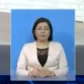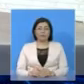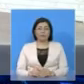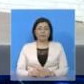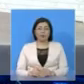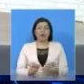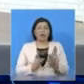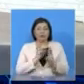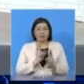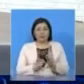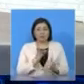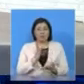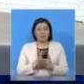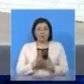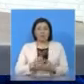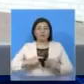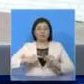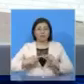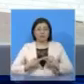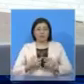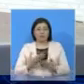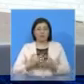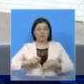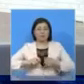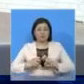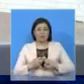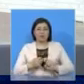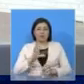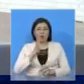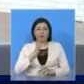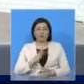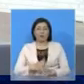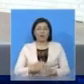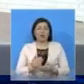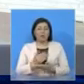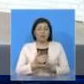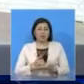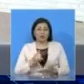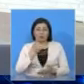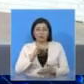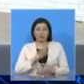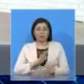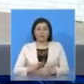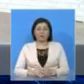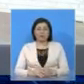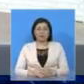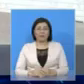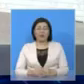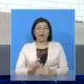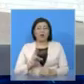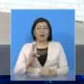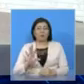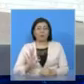наразылық кездер болады. Ол техника істен шыққан кездерде уақытында шығару мүмкіншілік болмай қалады. Бірақ